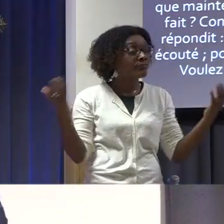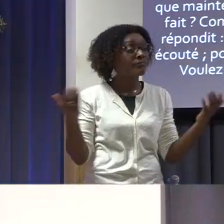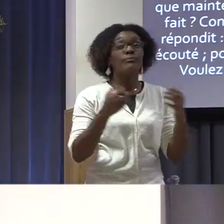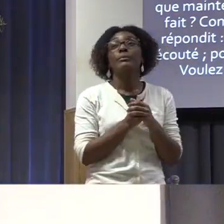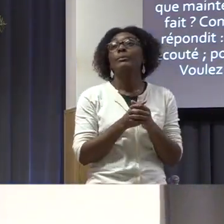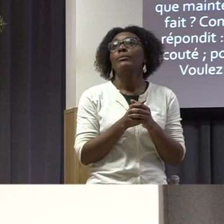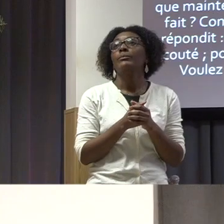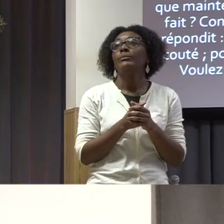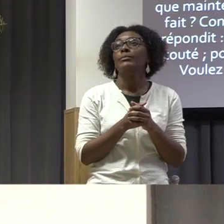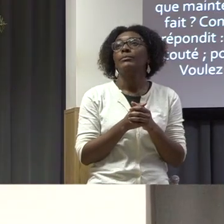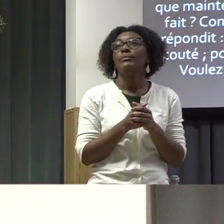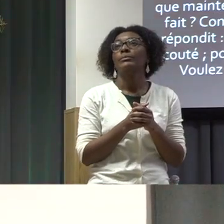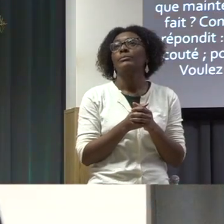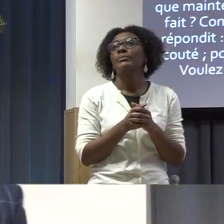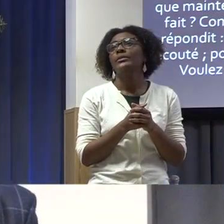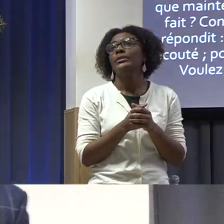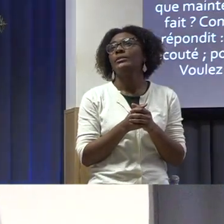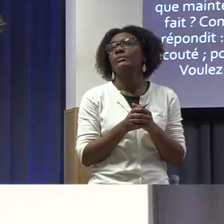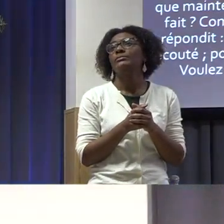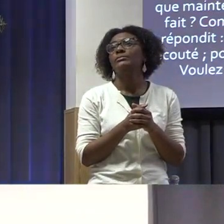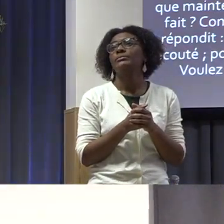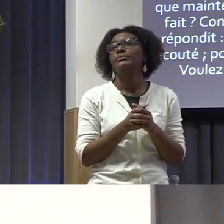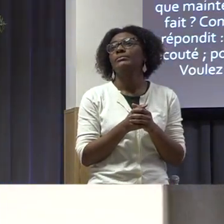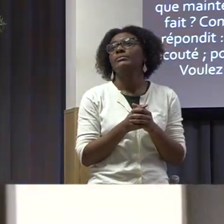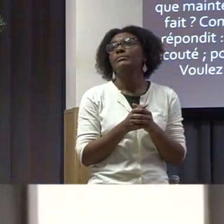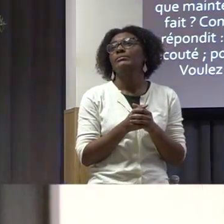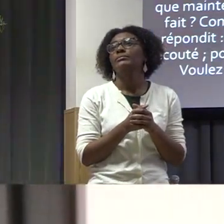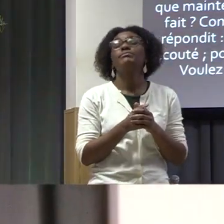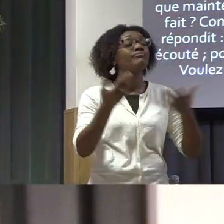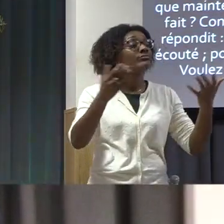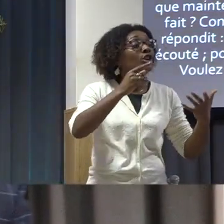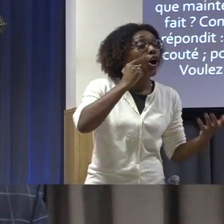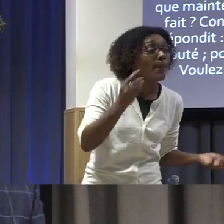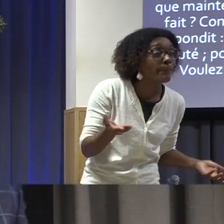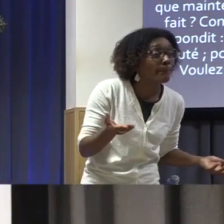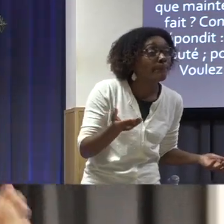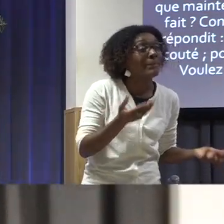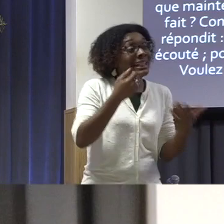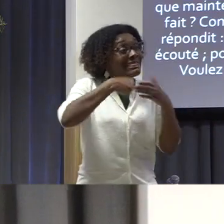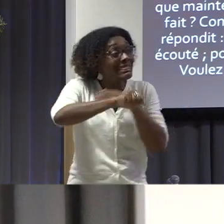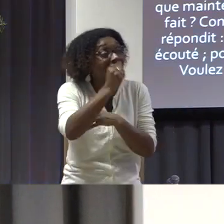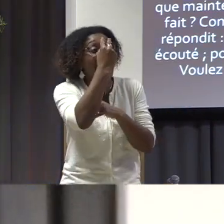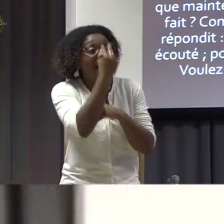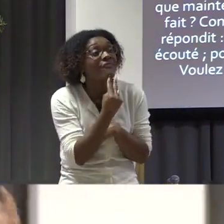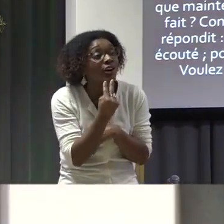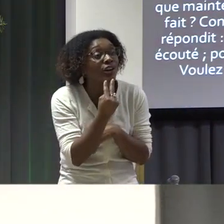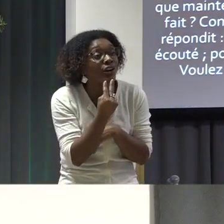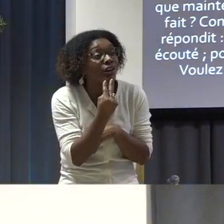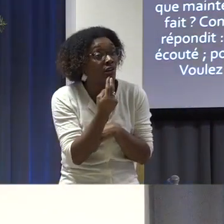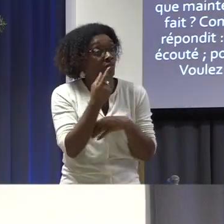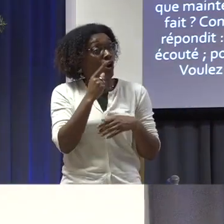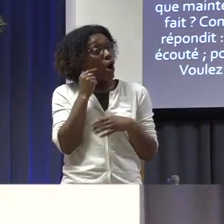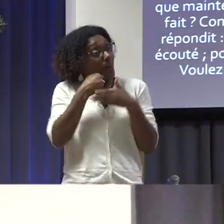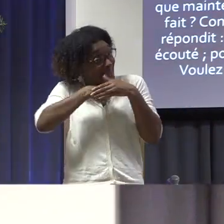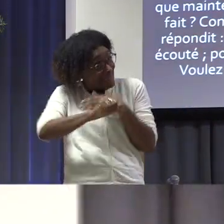il est guéri à un âge très avancé sac un grand problème alors il ya le groupe des religieux estimé